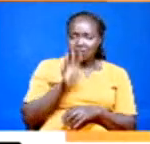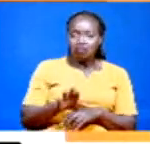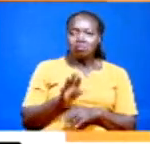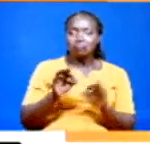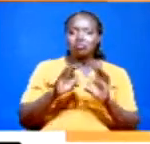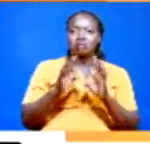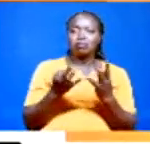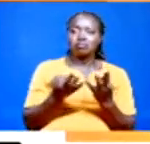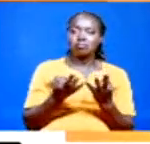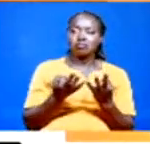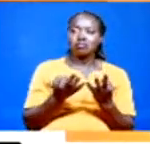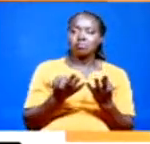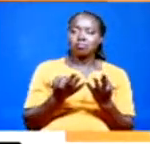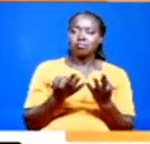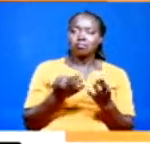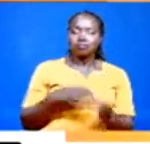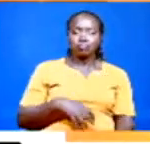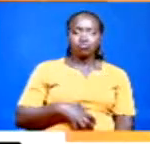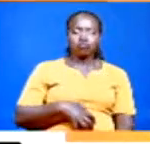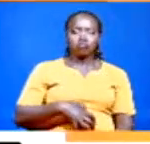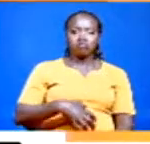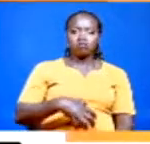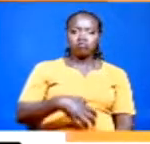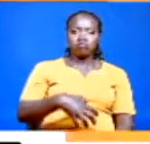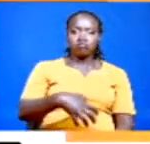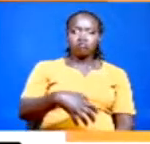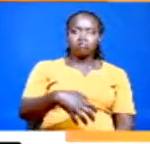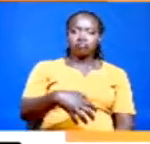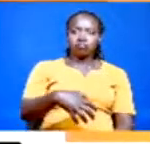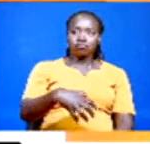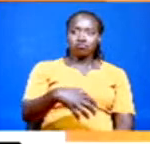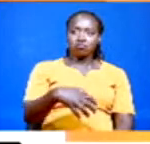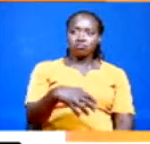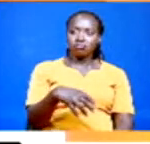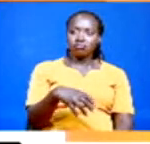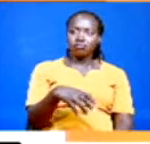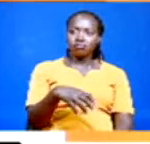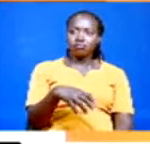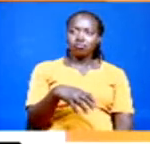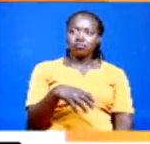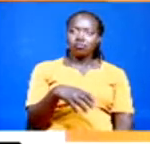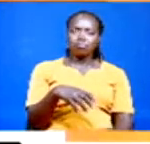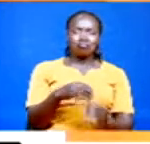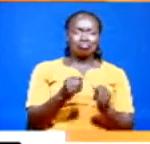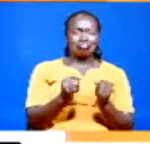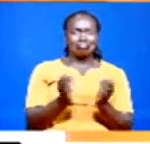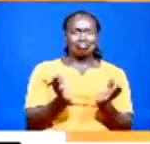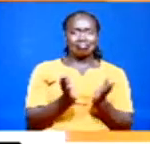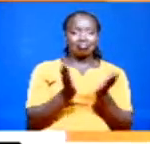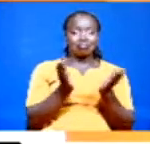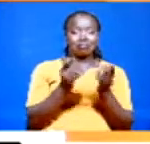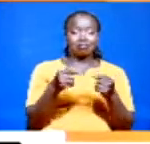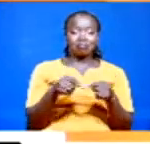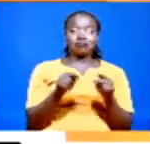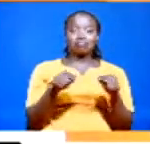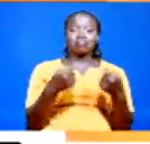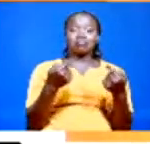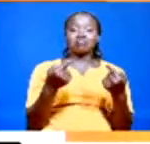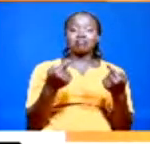ndio maana nikavura vitumbo. Nyama zinge, yani azini, bwana anajipa nguvu tu. Juu